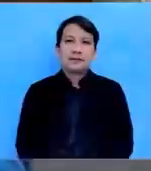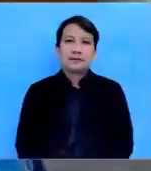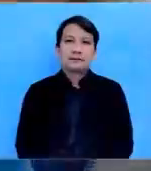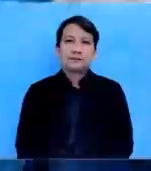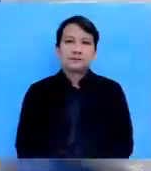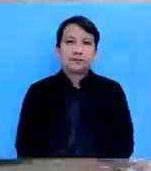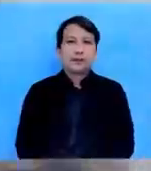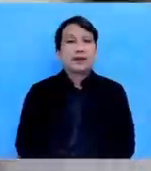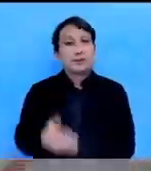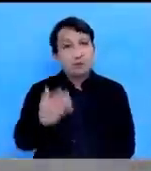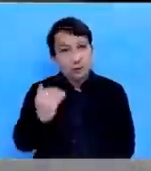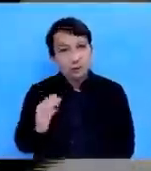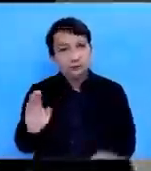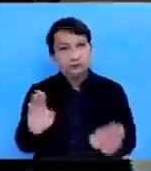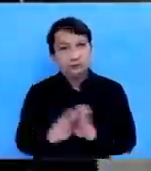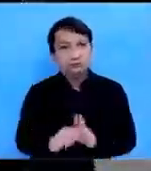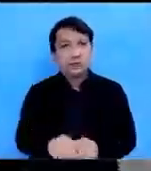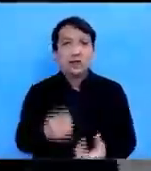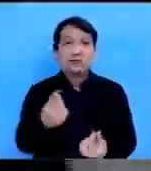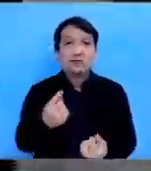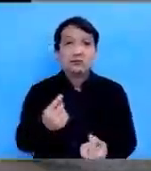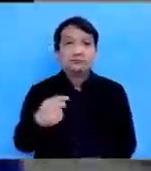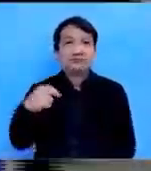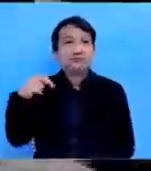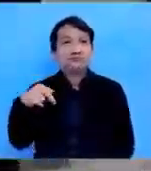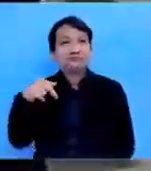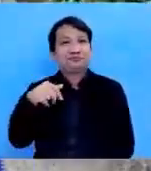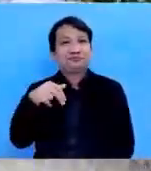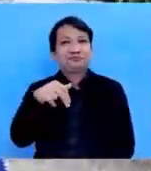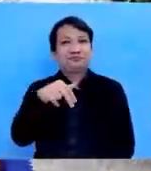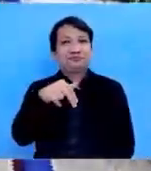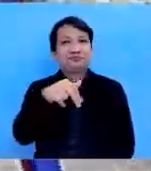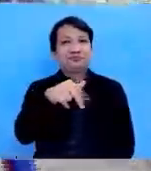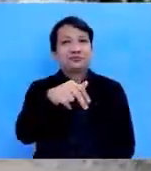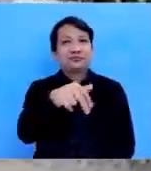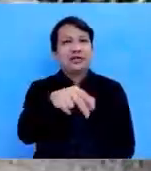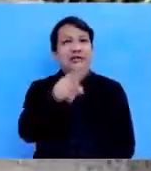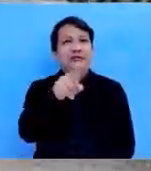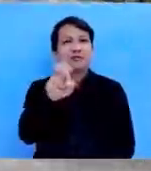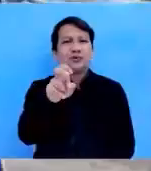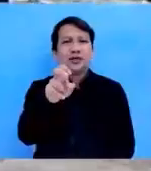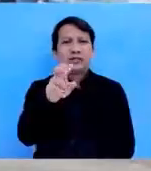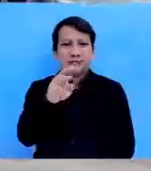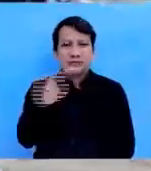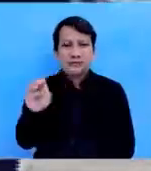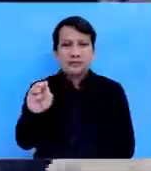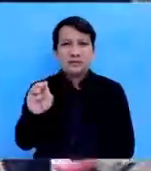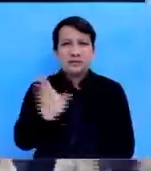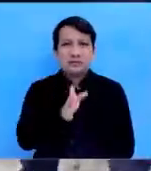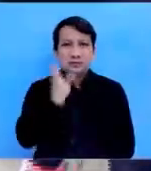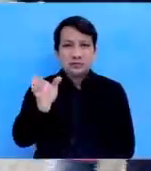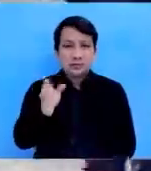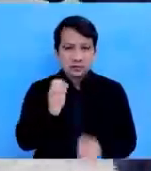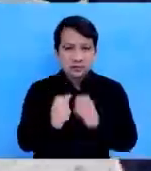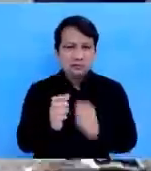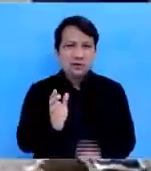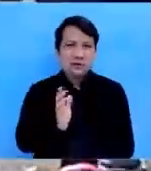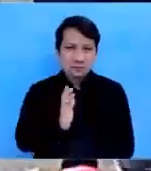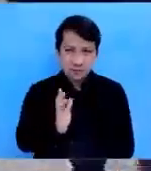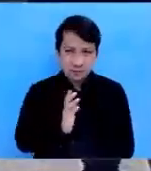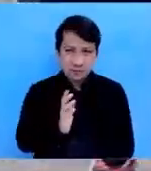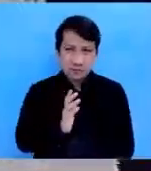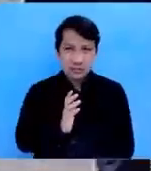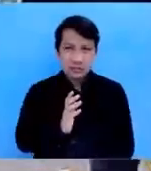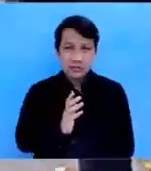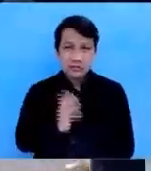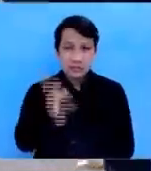ang daan, ang ending, naglakad siya ng mahigit 200 metro papuntang EDSA Show. Pero okay lang daw, lalo't